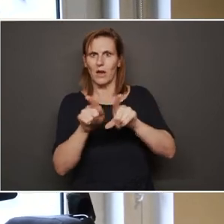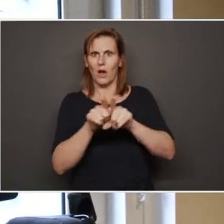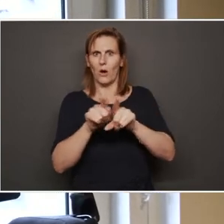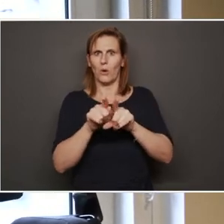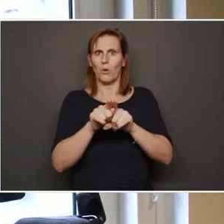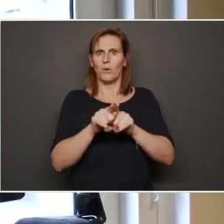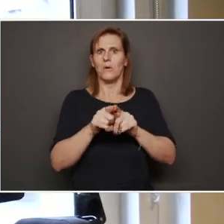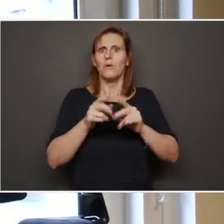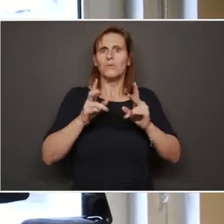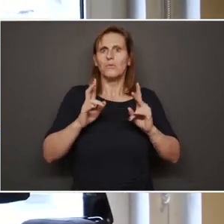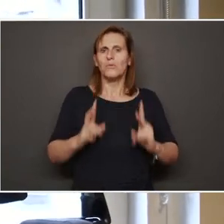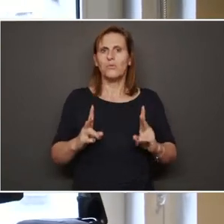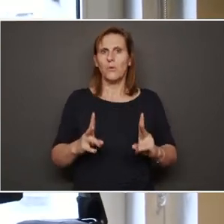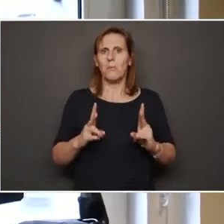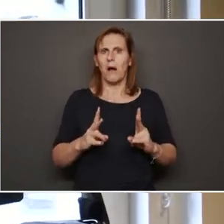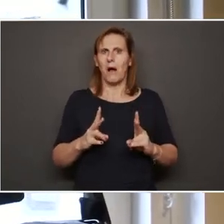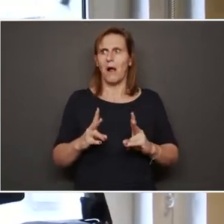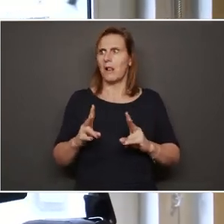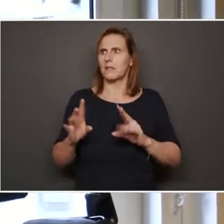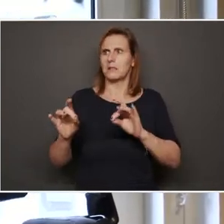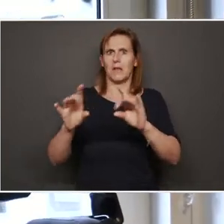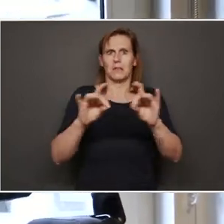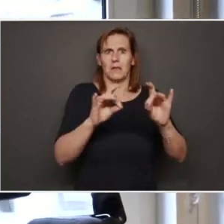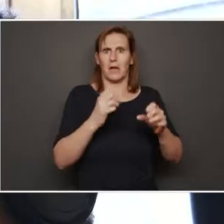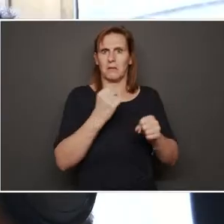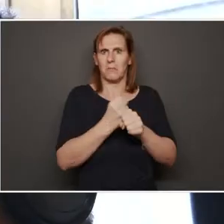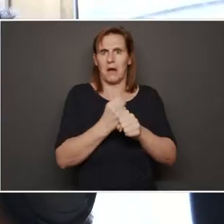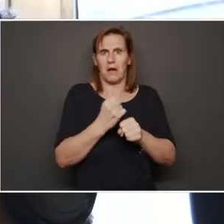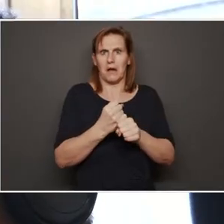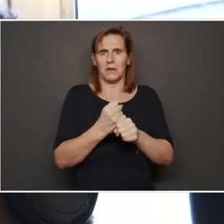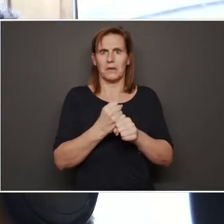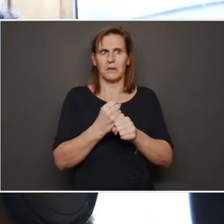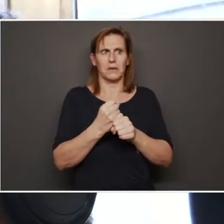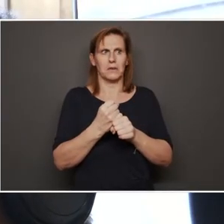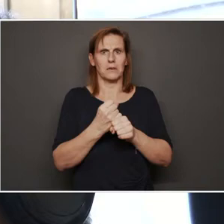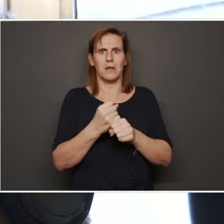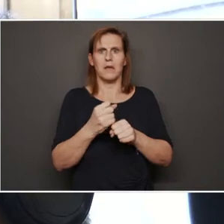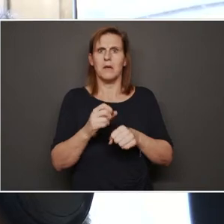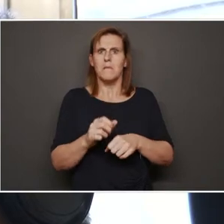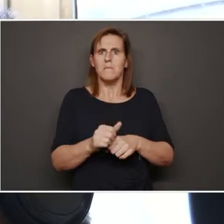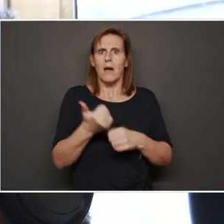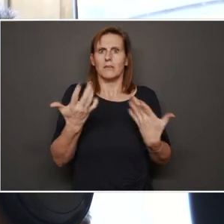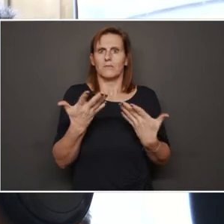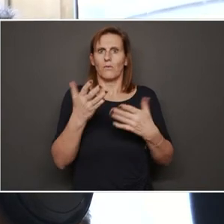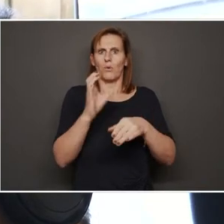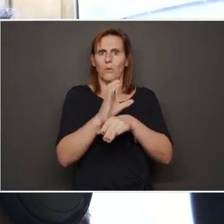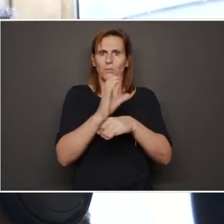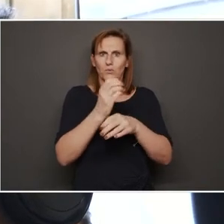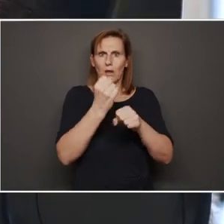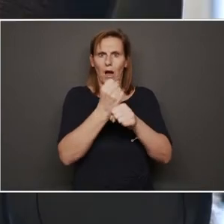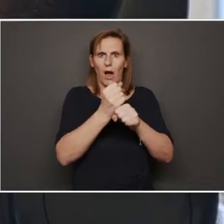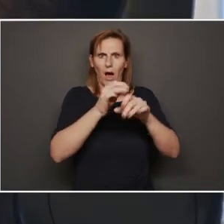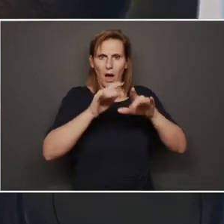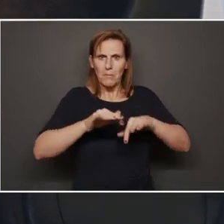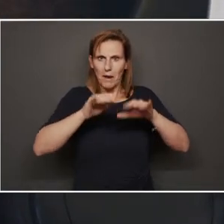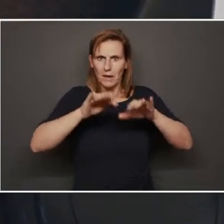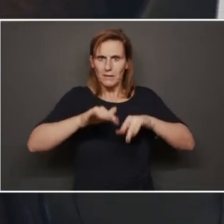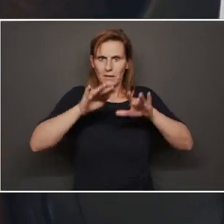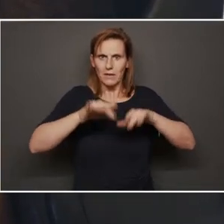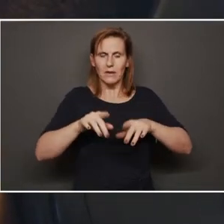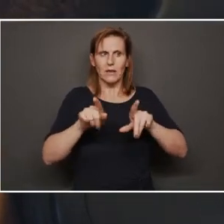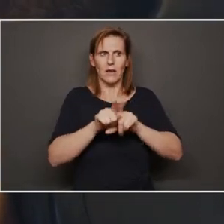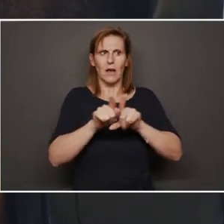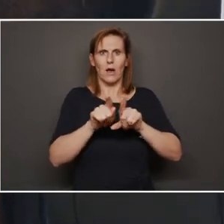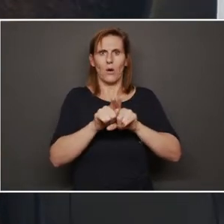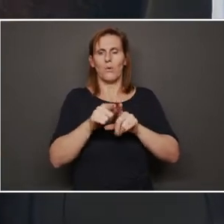ich ganz normal meine Tätigkeit nach. Das ist hauptsächlich am Computer. Dann geh ich meiner Arbeit nach,